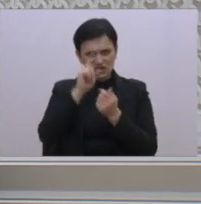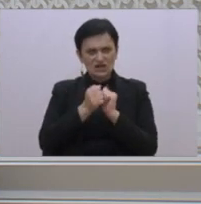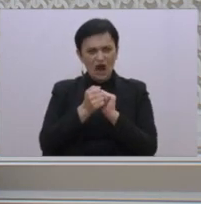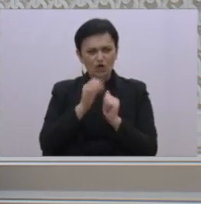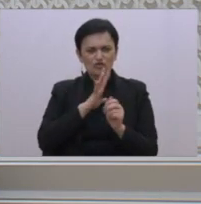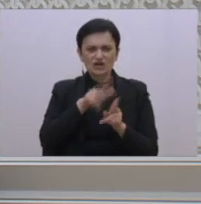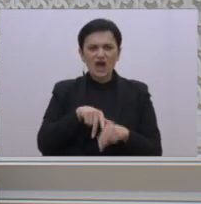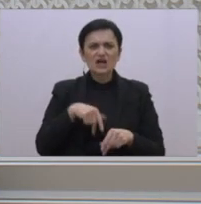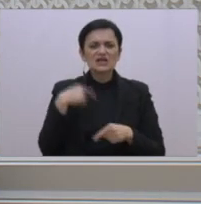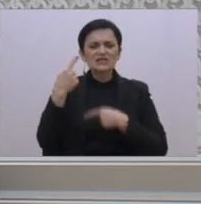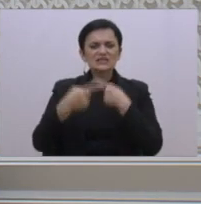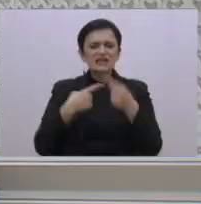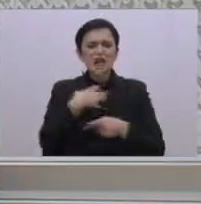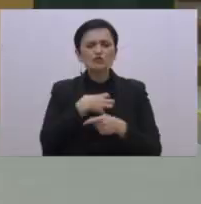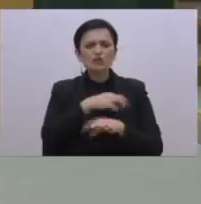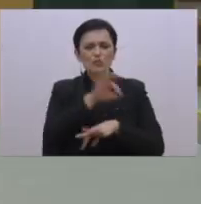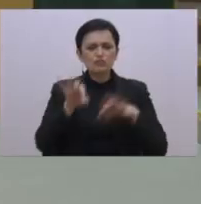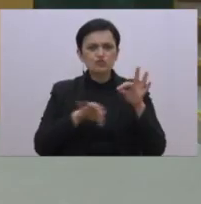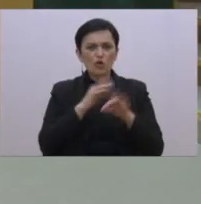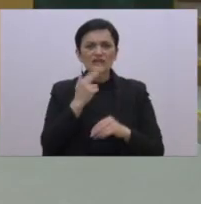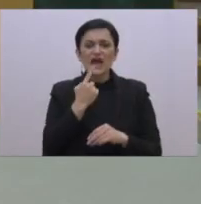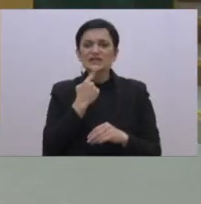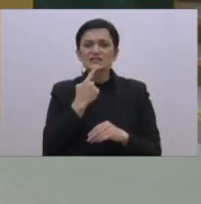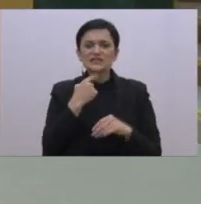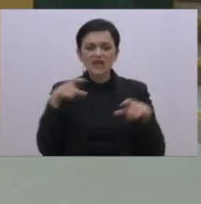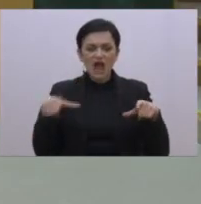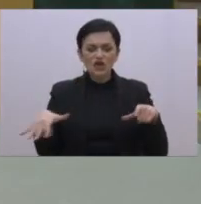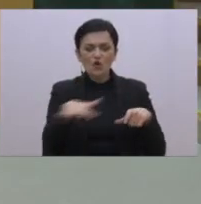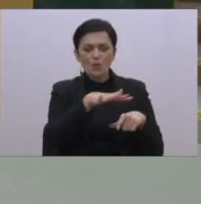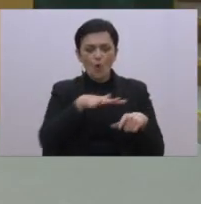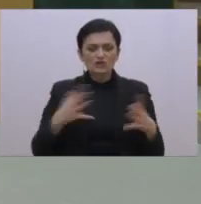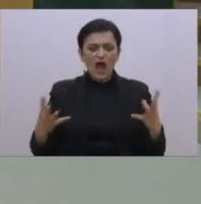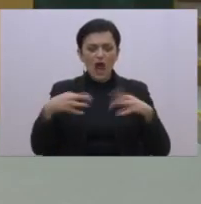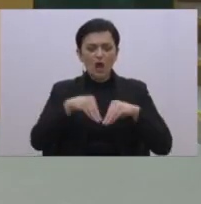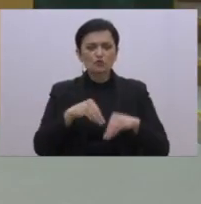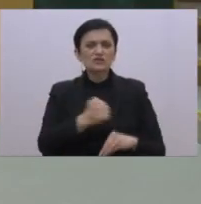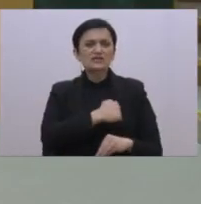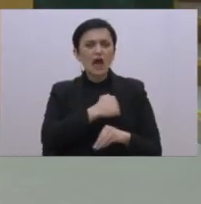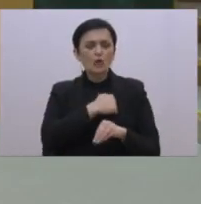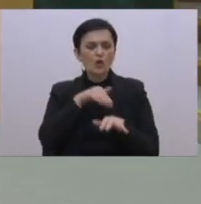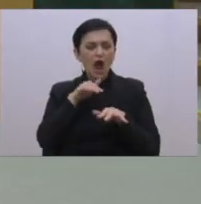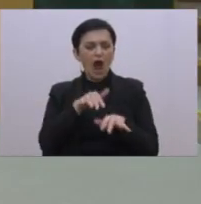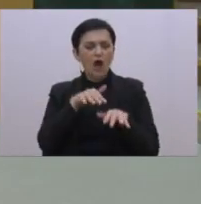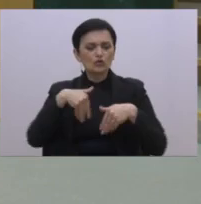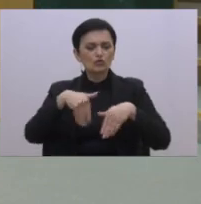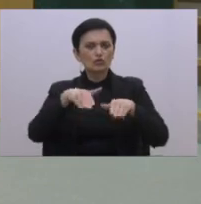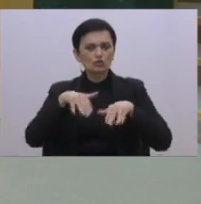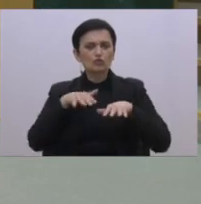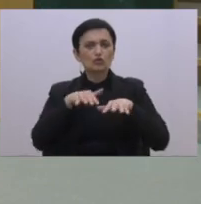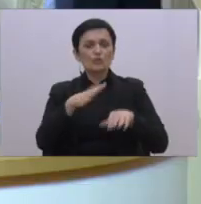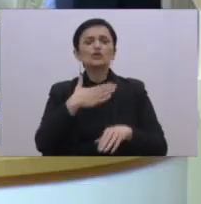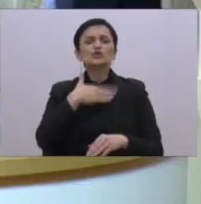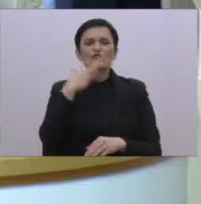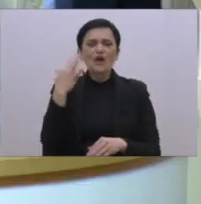გადატვირთვებიც, საუკუნის სტრატეგიული პროექტებიც და წითელ მოედანზე ერთობლივი სამხედრო აღლუმებიც. ჩვენი არაერთი